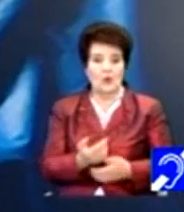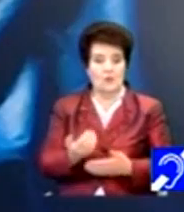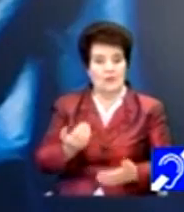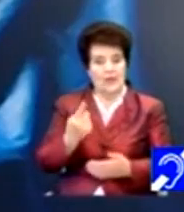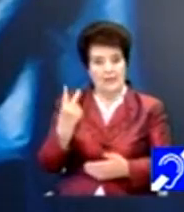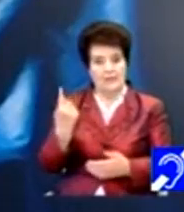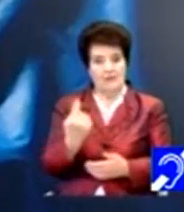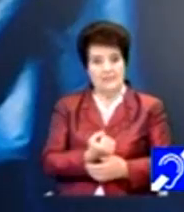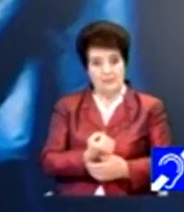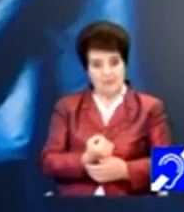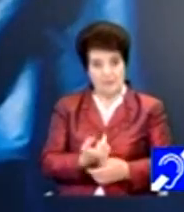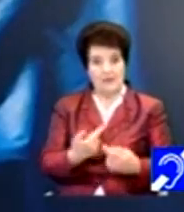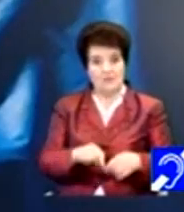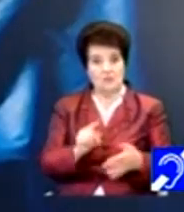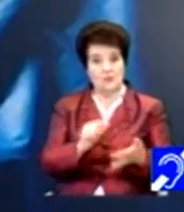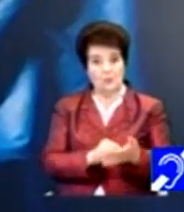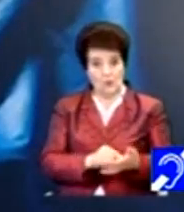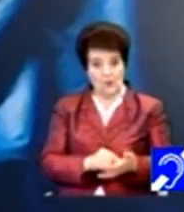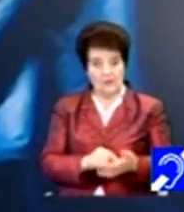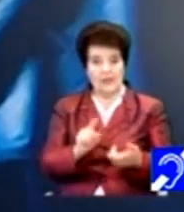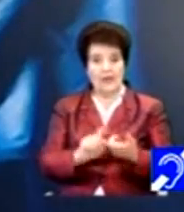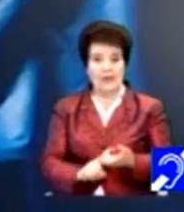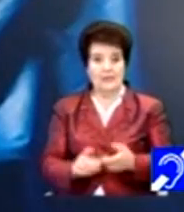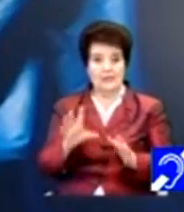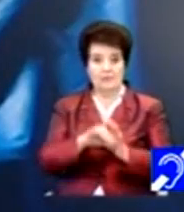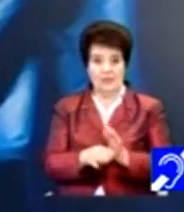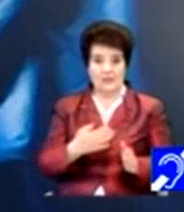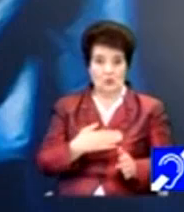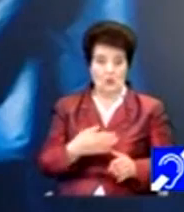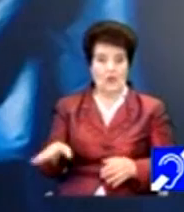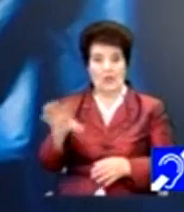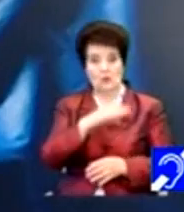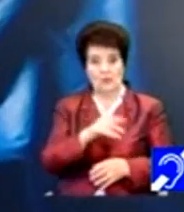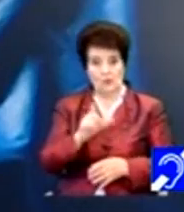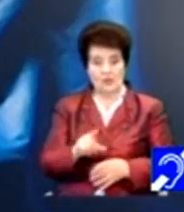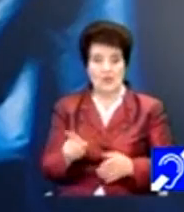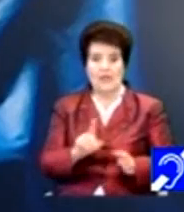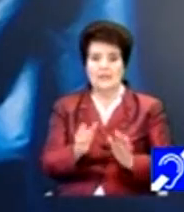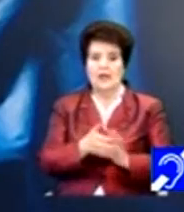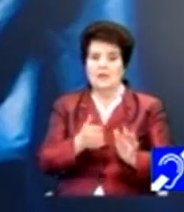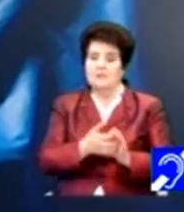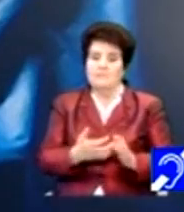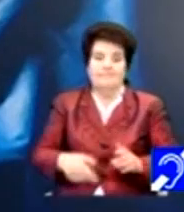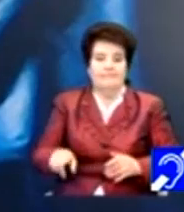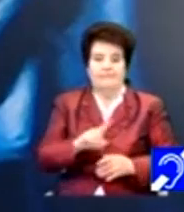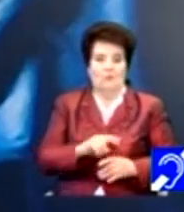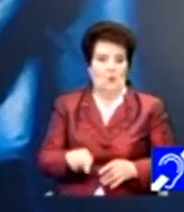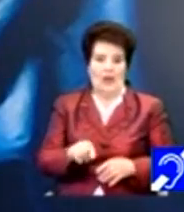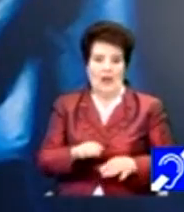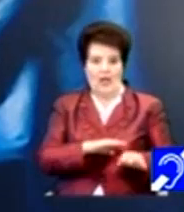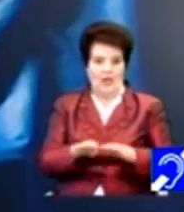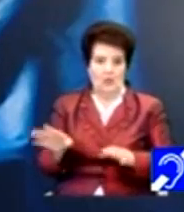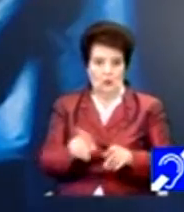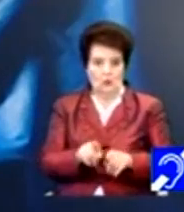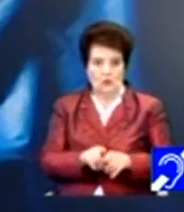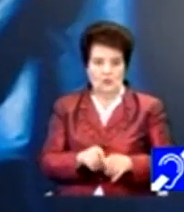câteva săptămâni că eram în acest punct. În carantină am intrat și noi, ca toată lumea, dar ceva nu a mers ca la toți. Prognozele experților